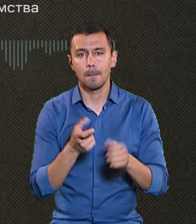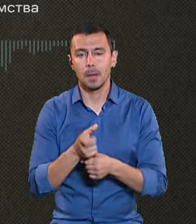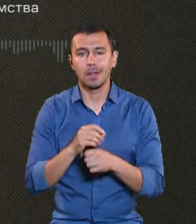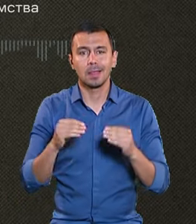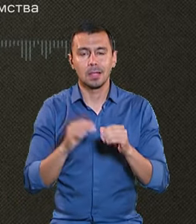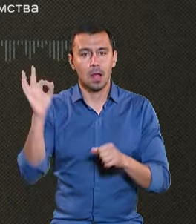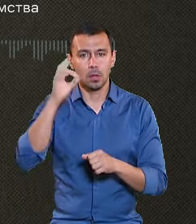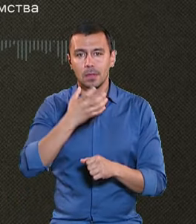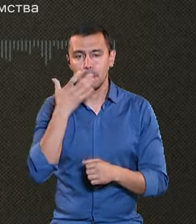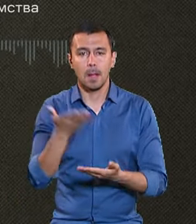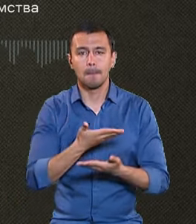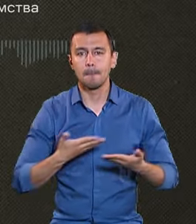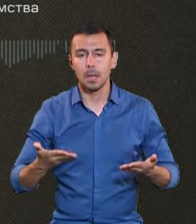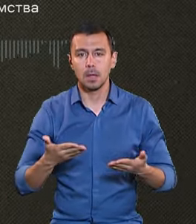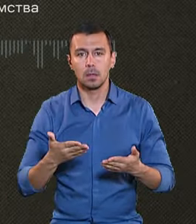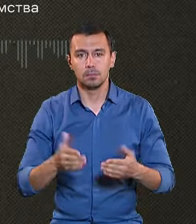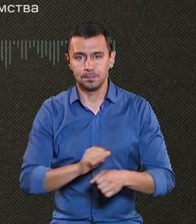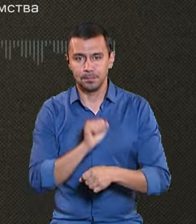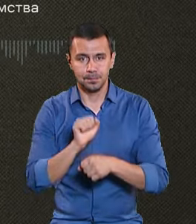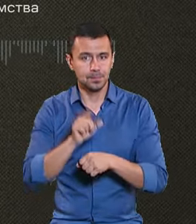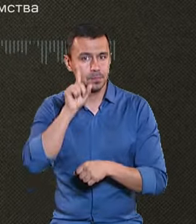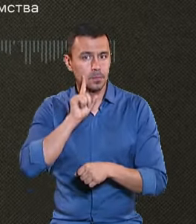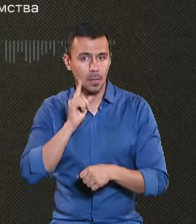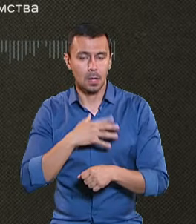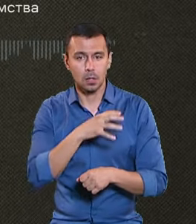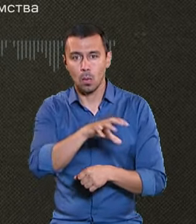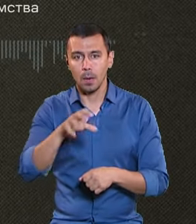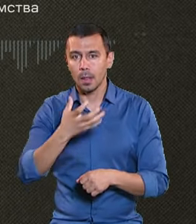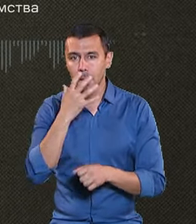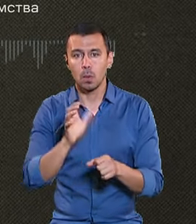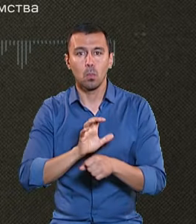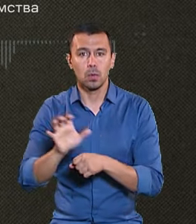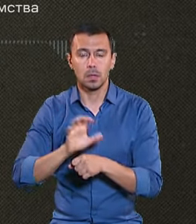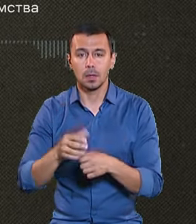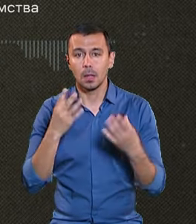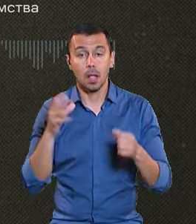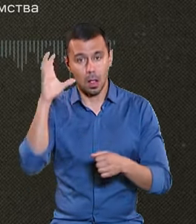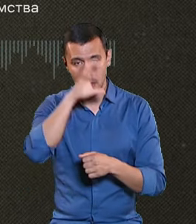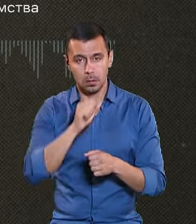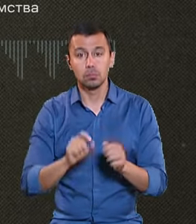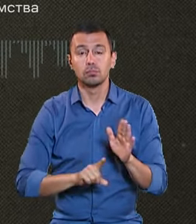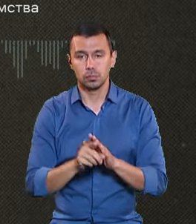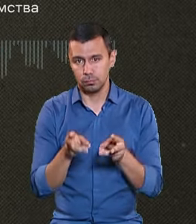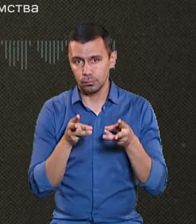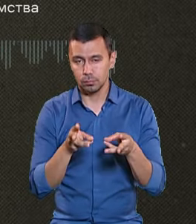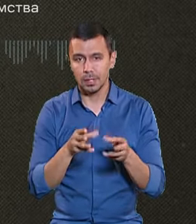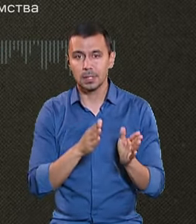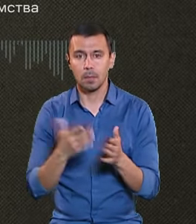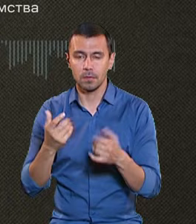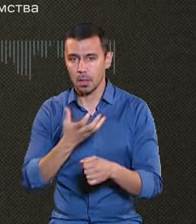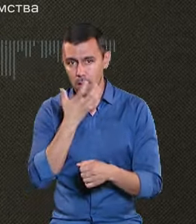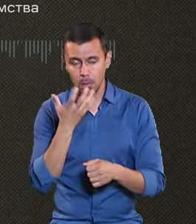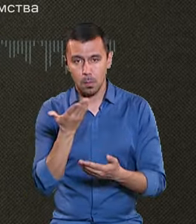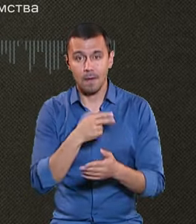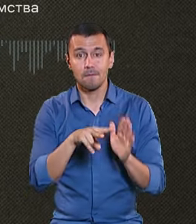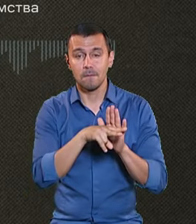10 градусів тепла, ми приостанавливаємо наші об'єкти теплопостачання на день, а на ніч запалюємося обратно. Система вже прогріта, якщо